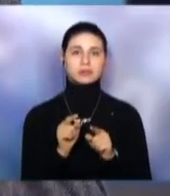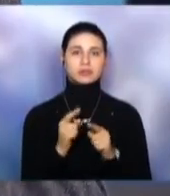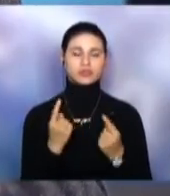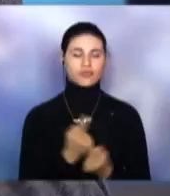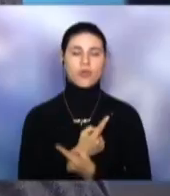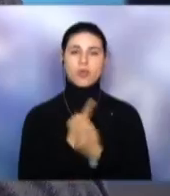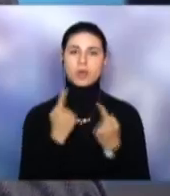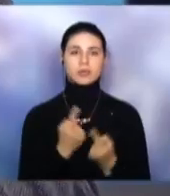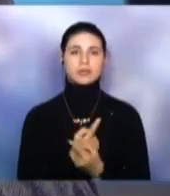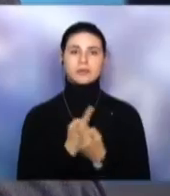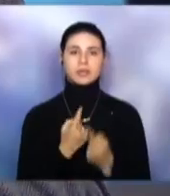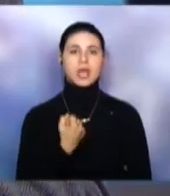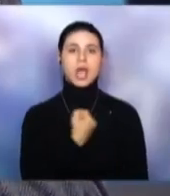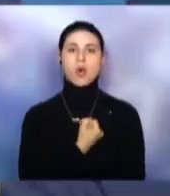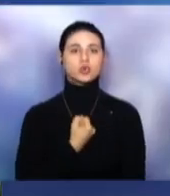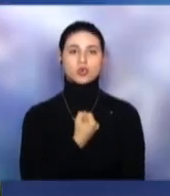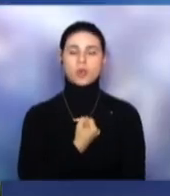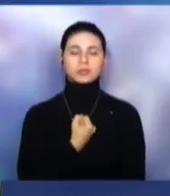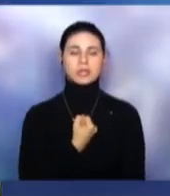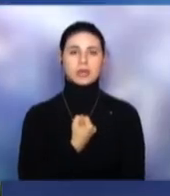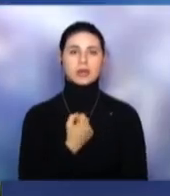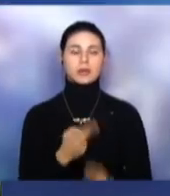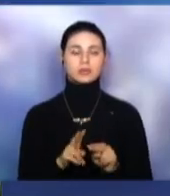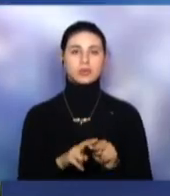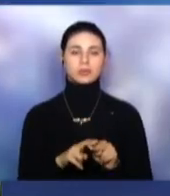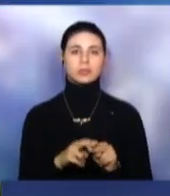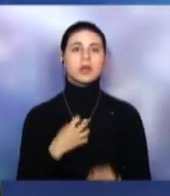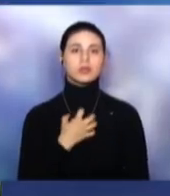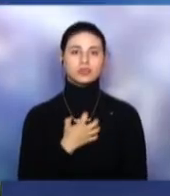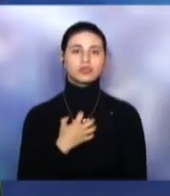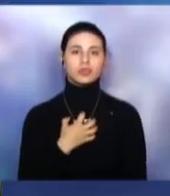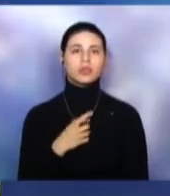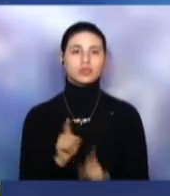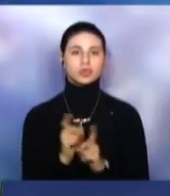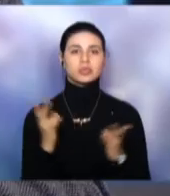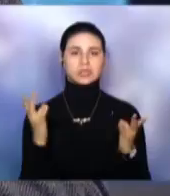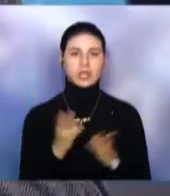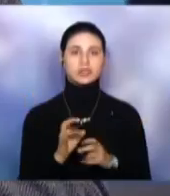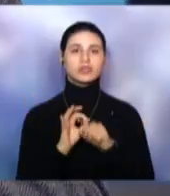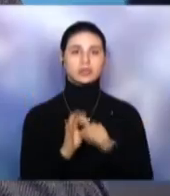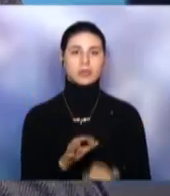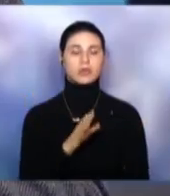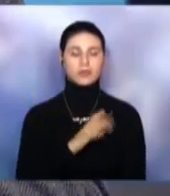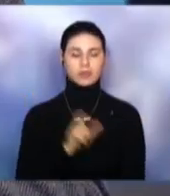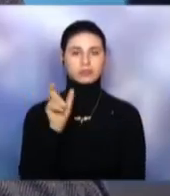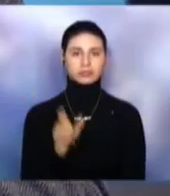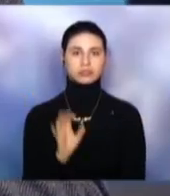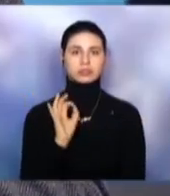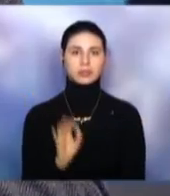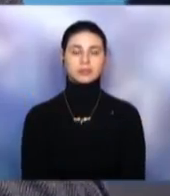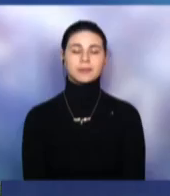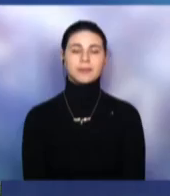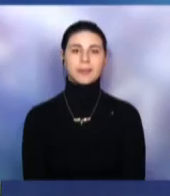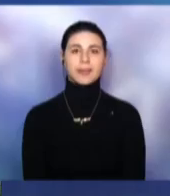ტიპური ჩვეულებრივი ექოკარდიოგრაფია, ასე რომ მნიშვნელოვანი და საჭირო გამოკვლევა ჩაუტარებია ქალბატონს.